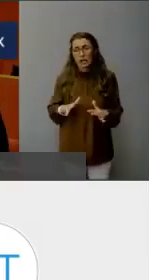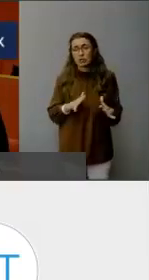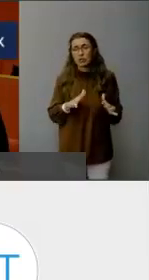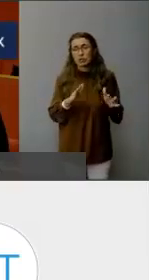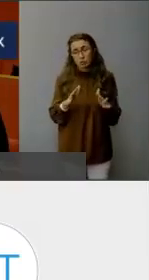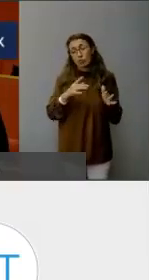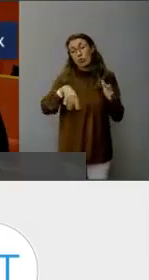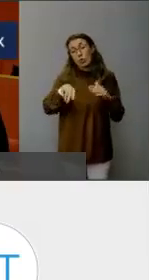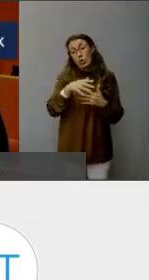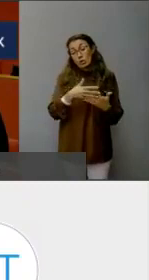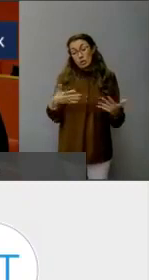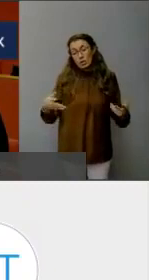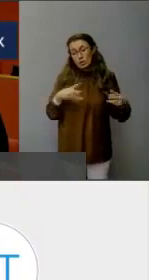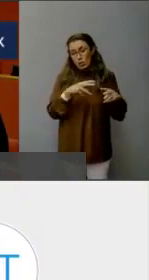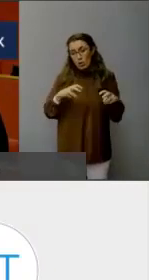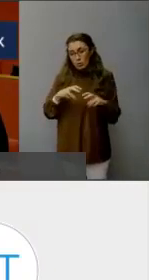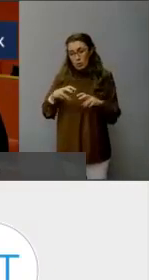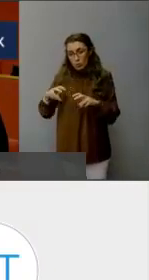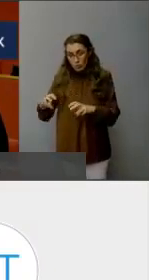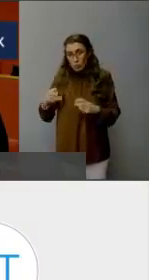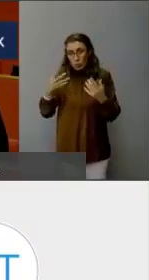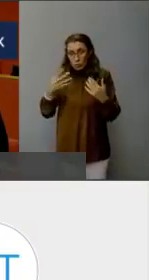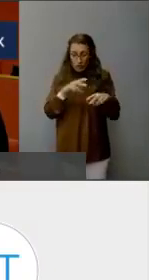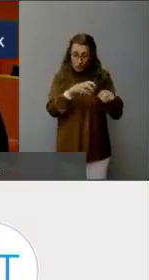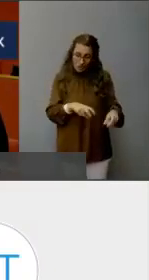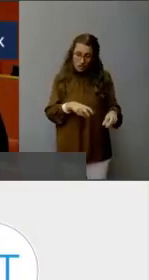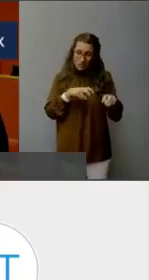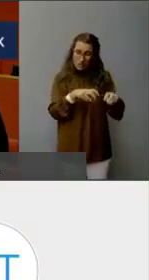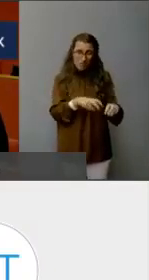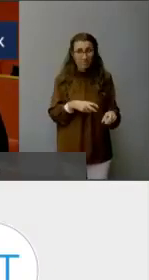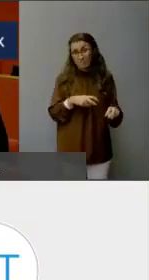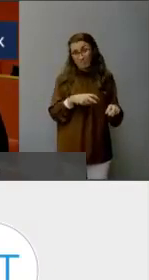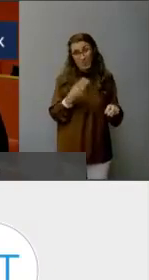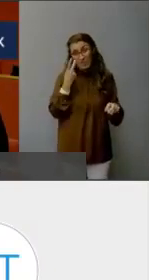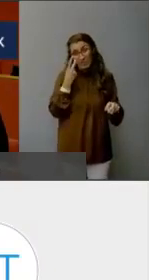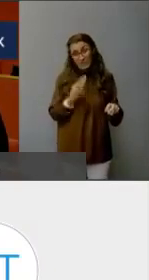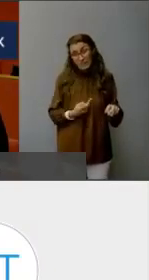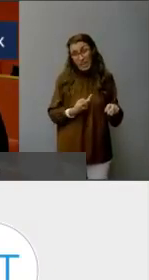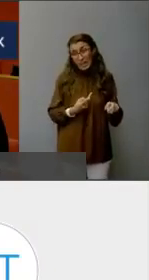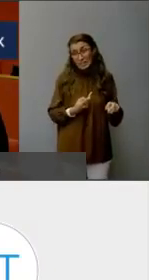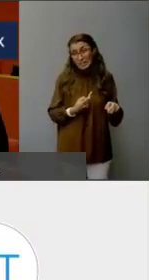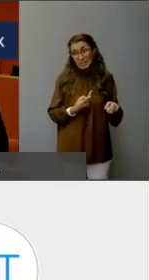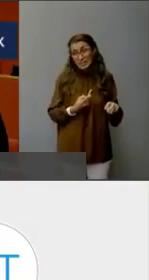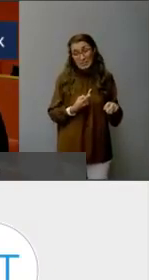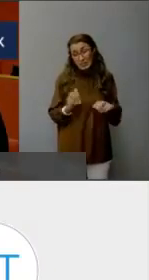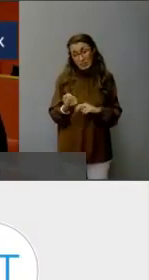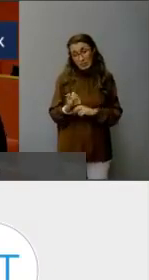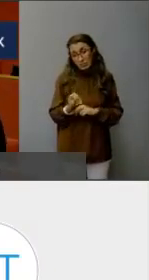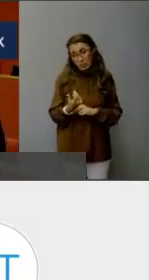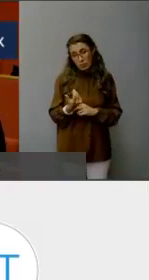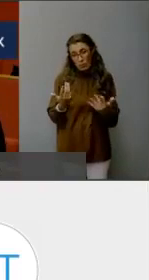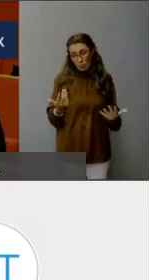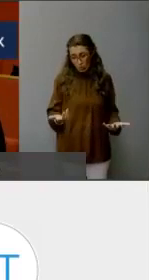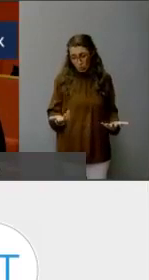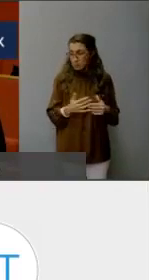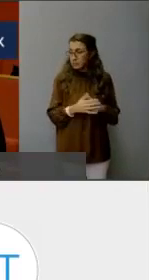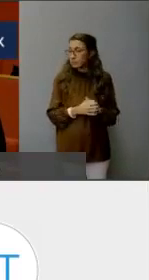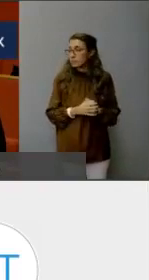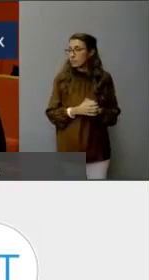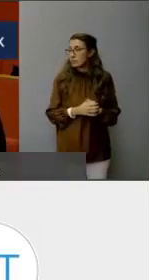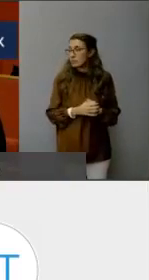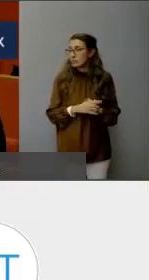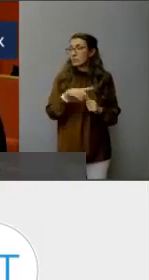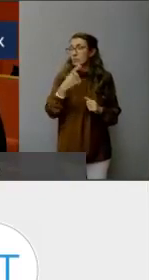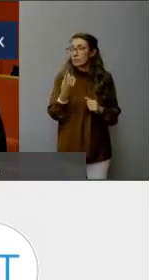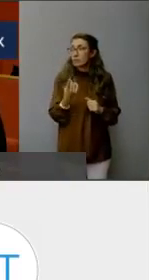quel territorio per l'agricoltura si intuisce si capisce che si farà veramente poco e poi il tema